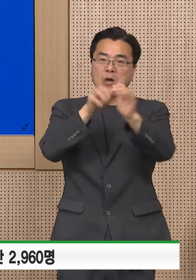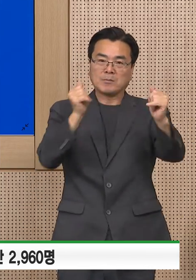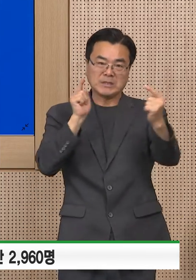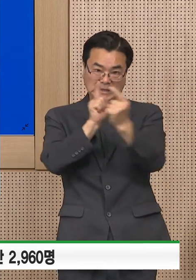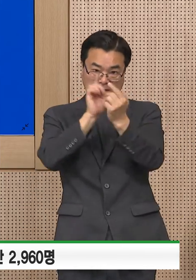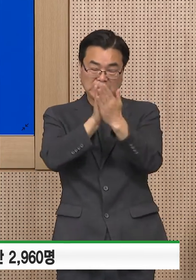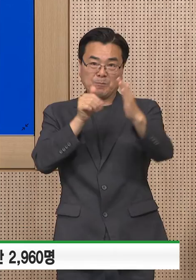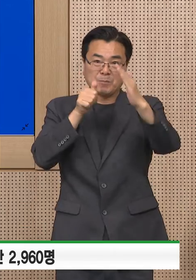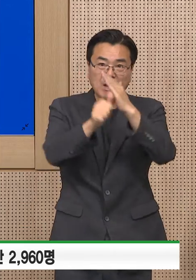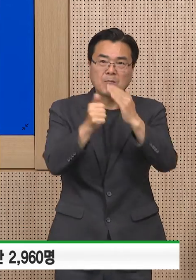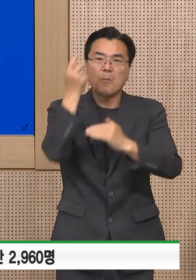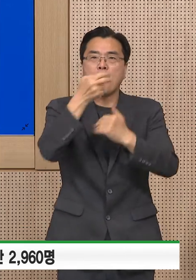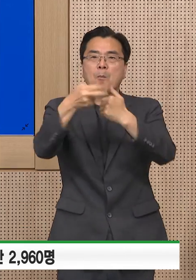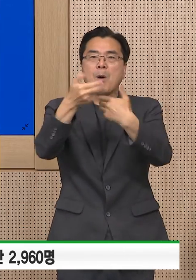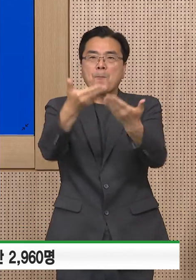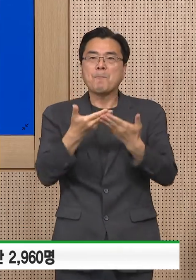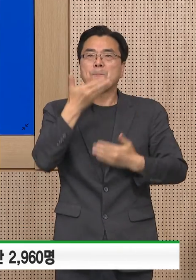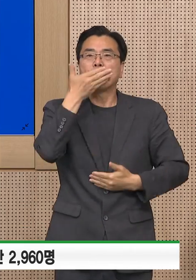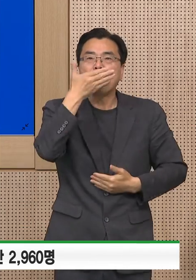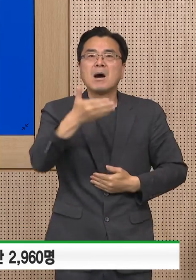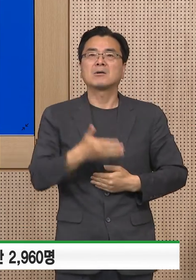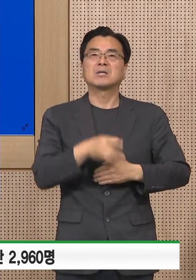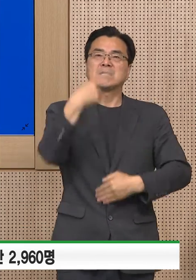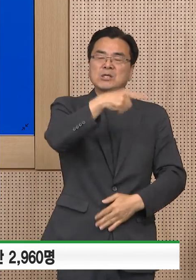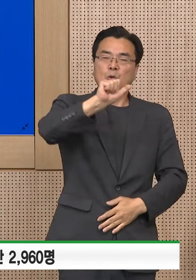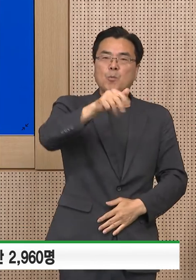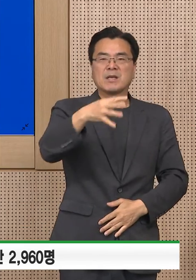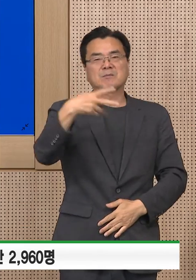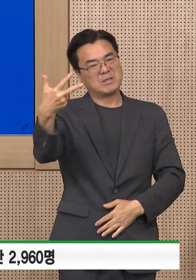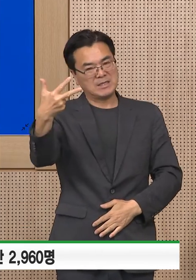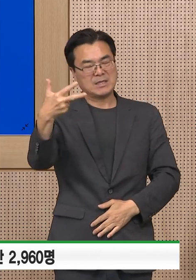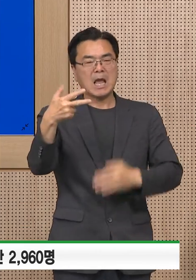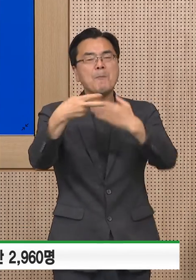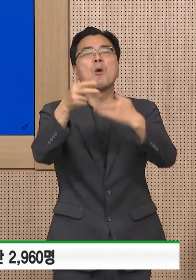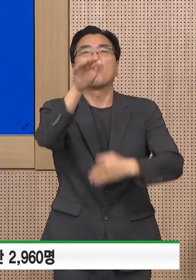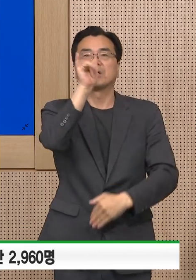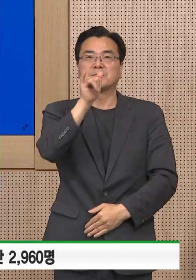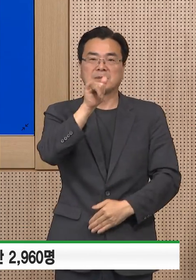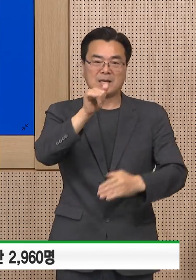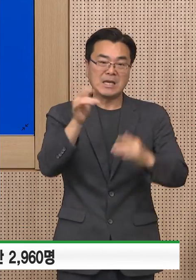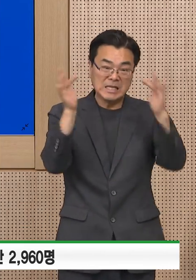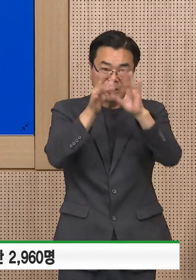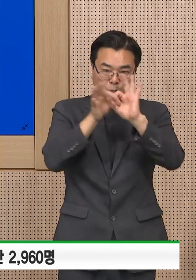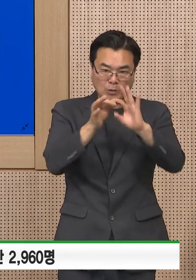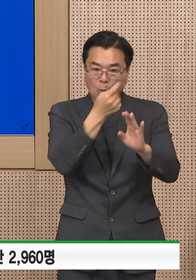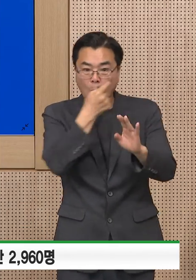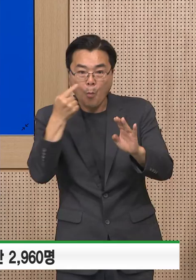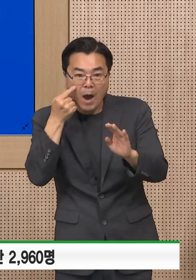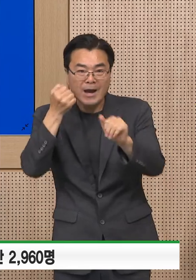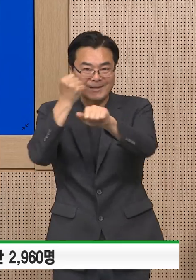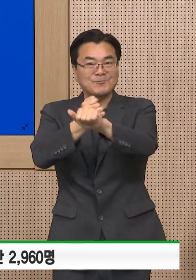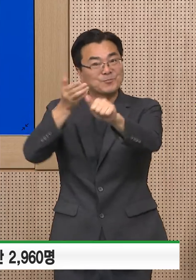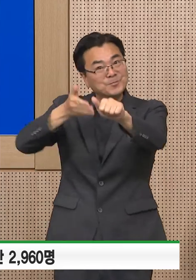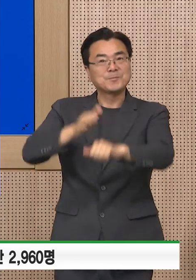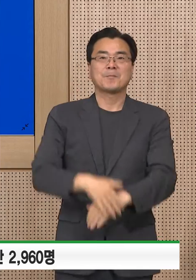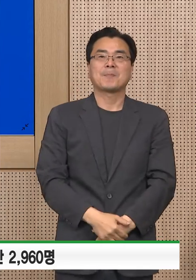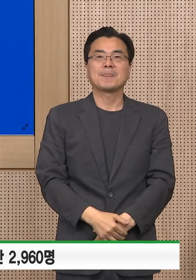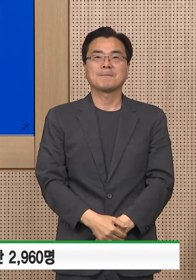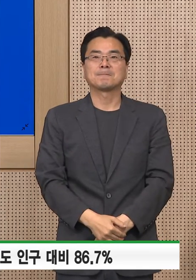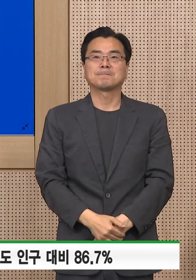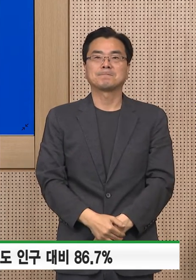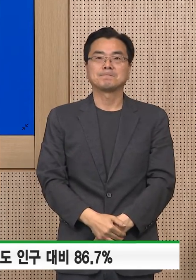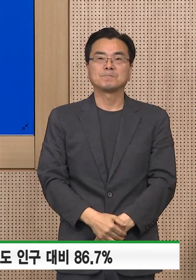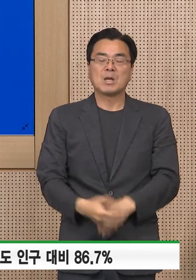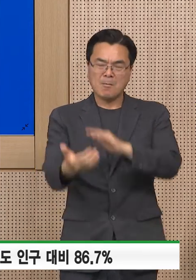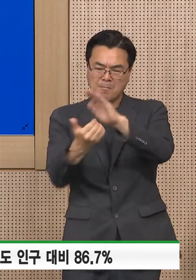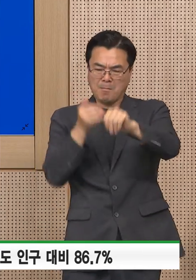1,547개가 운영 중에 있으며 포털 사이트 등을 통해서 가까운 곳을 확인할 수 있습니다. 다음은 경기도 코로나19